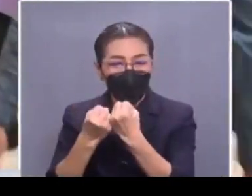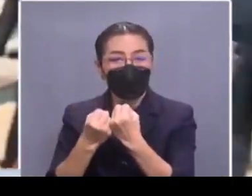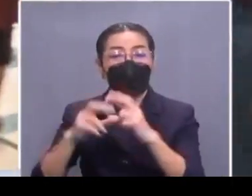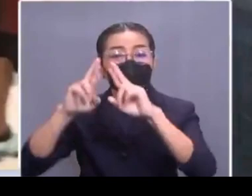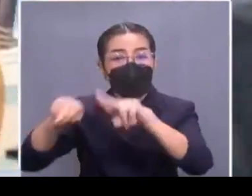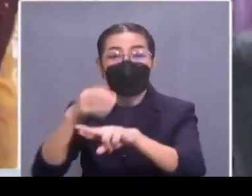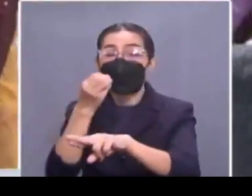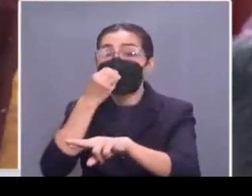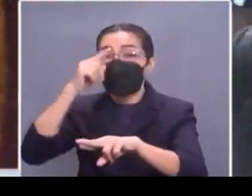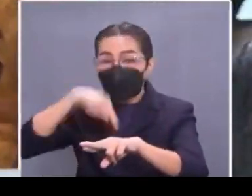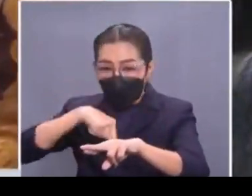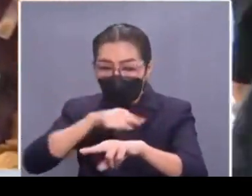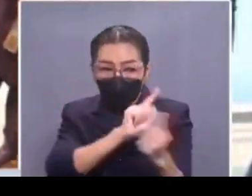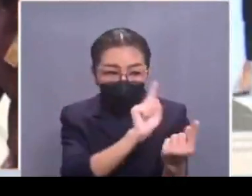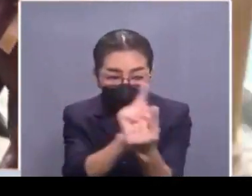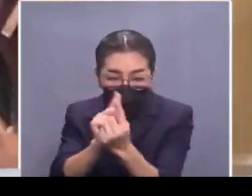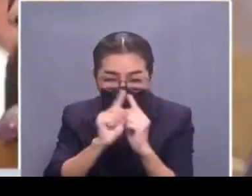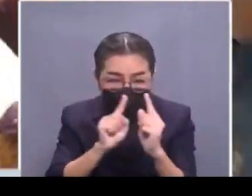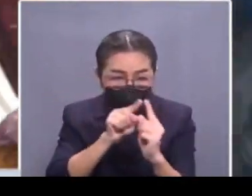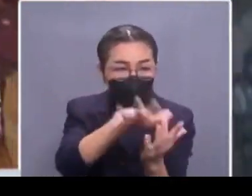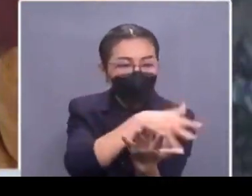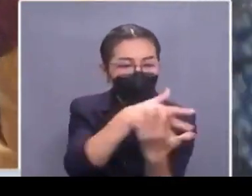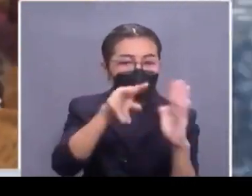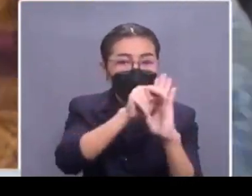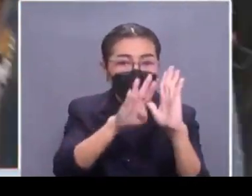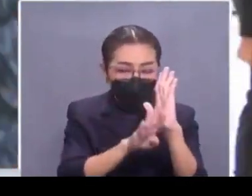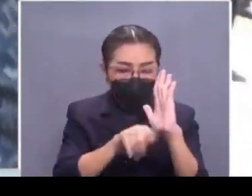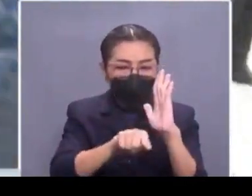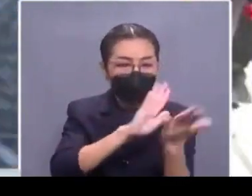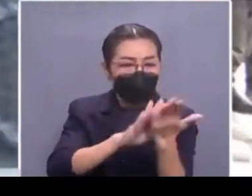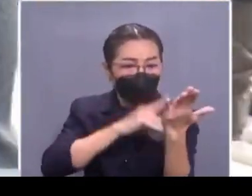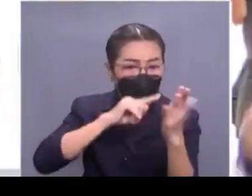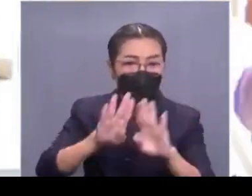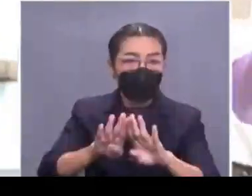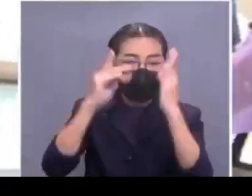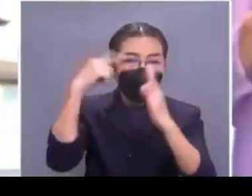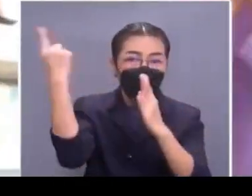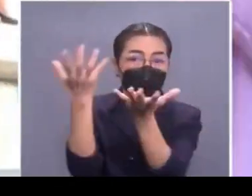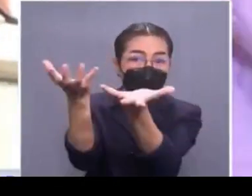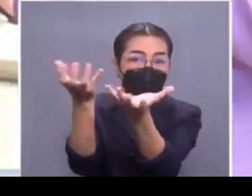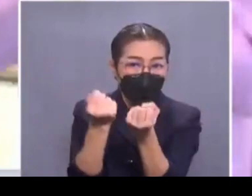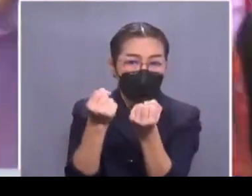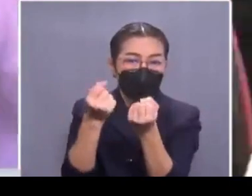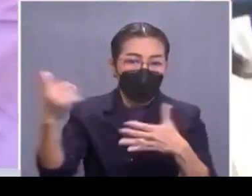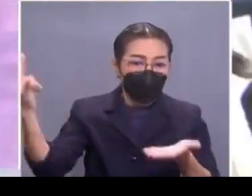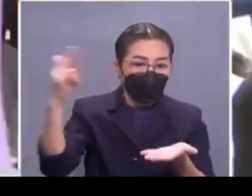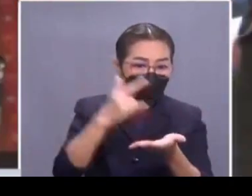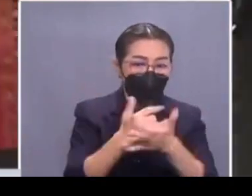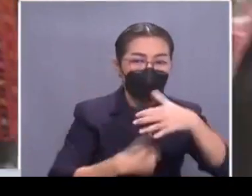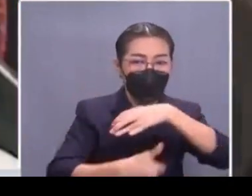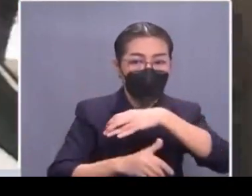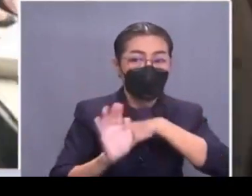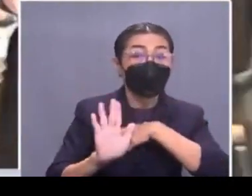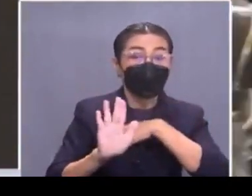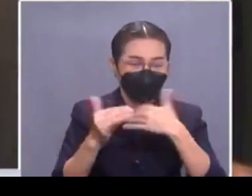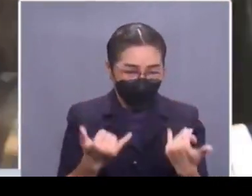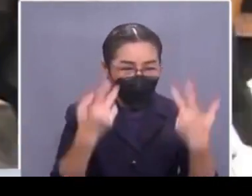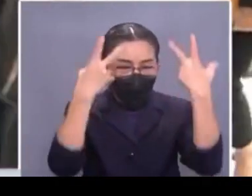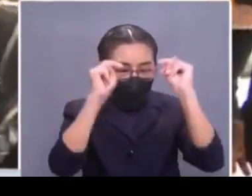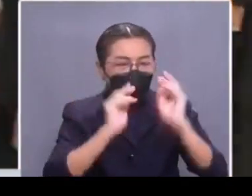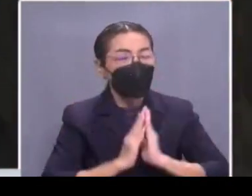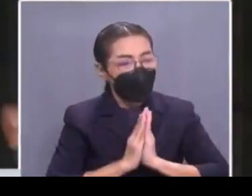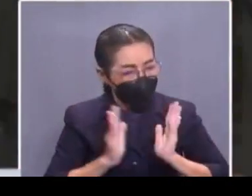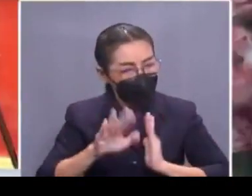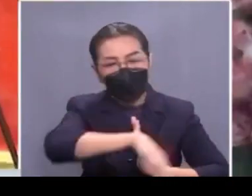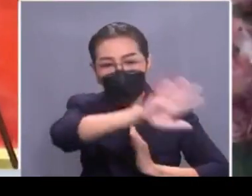พื่อที่จะรับนโยบายการเปิดประเทศรับนักท่องเที่ยวโดยไม่ต้องกักตัวนายกรัฐมนตรีขอบคุณทุกฝ่ายที่เกี่ยวข้องนะคะที่จะร่ว